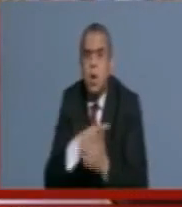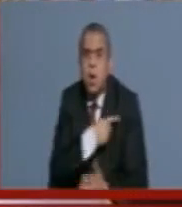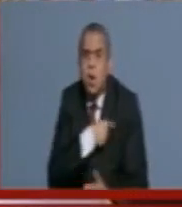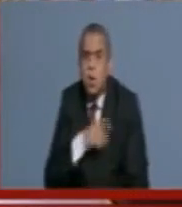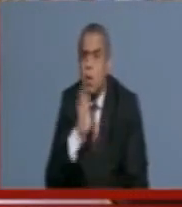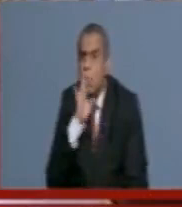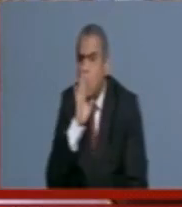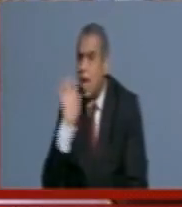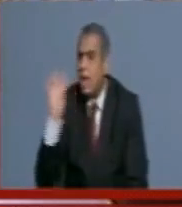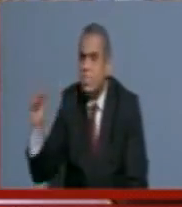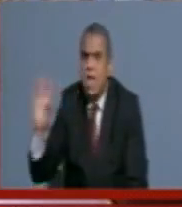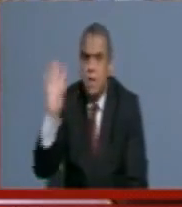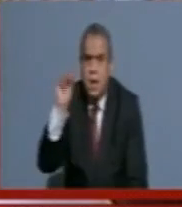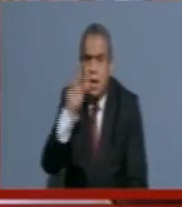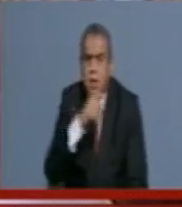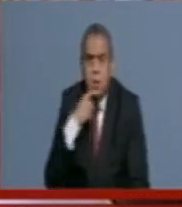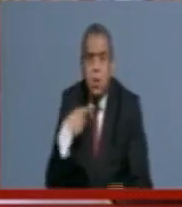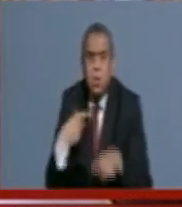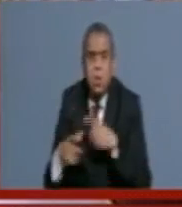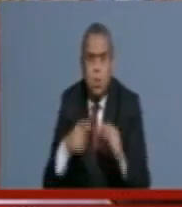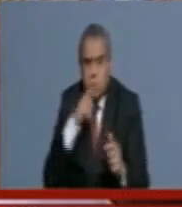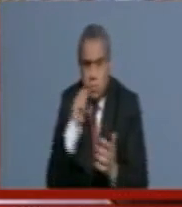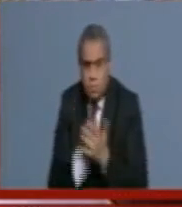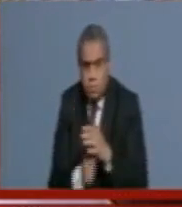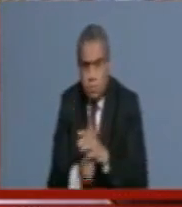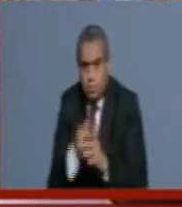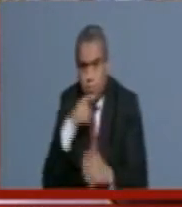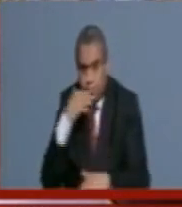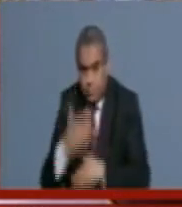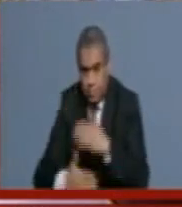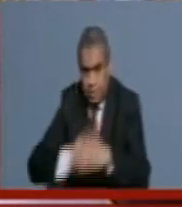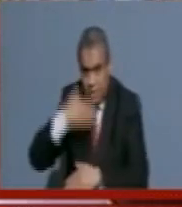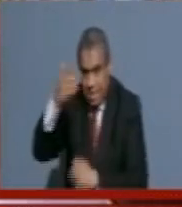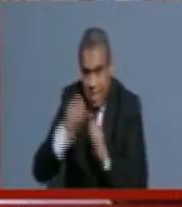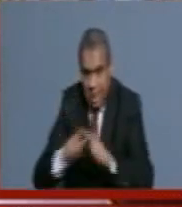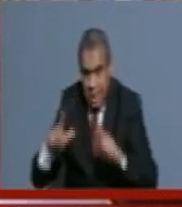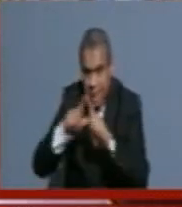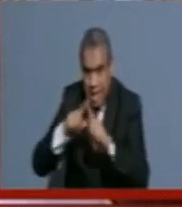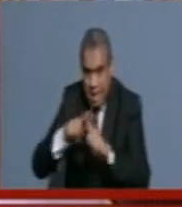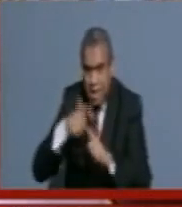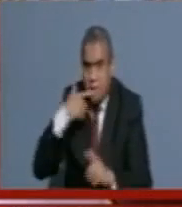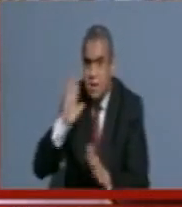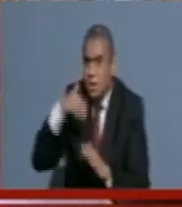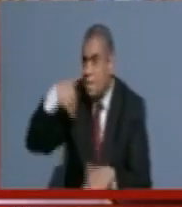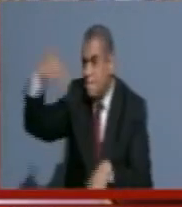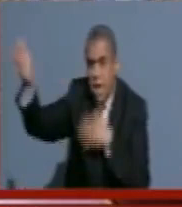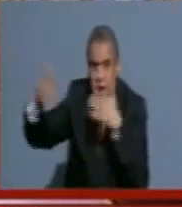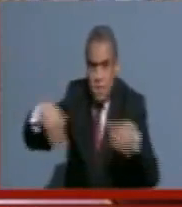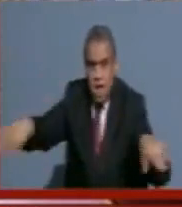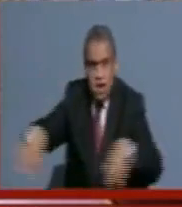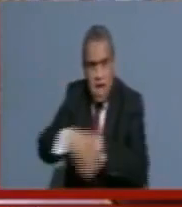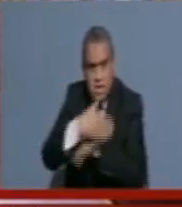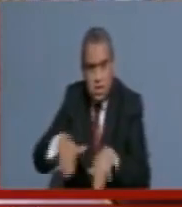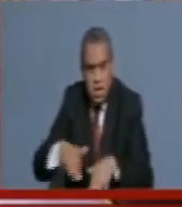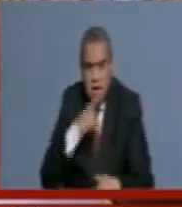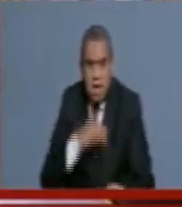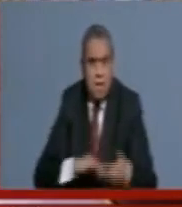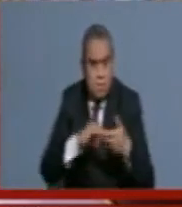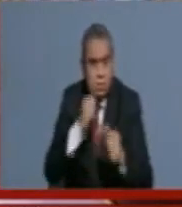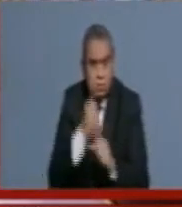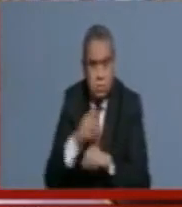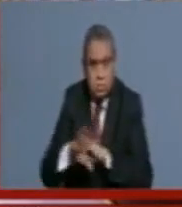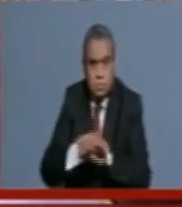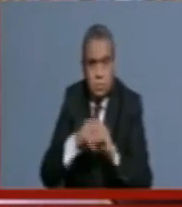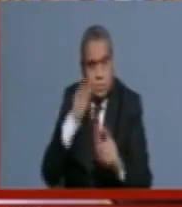بكافة اللوجستيات. ما هو خارج اللجنة أو على باب اللجنة من شأن تيسير العمل، ده عملية